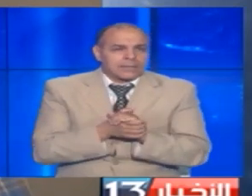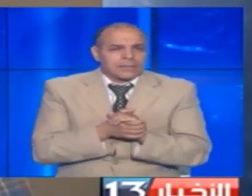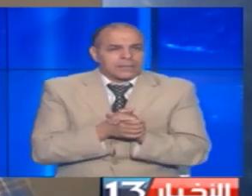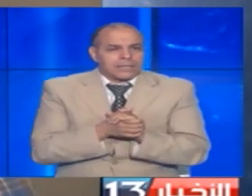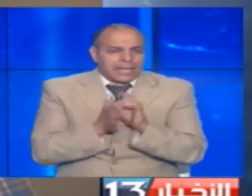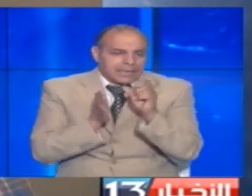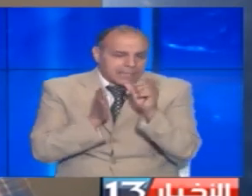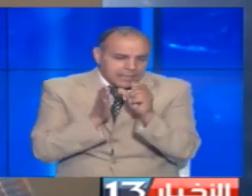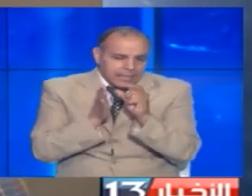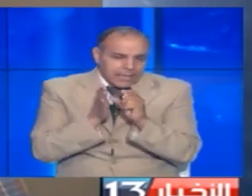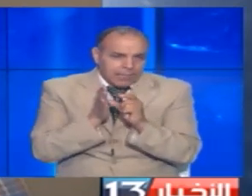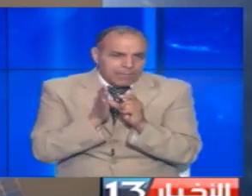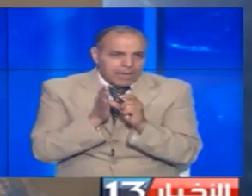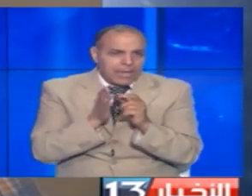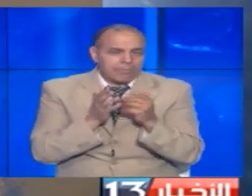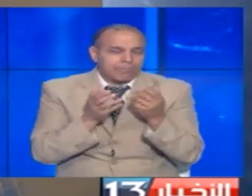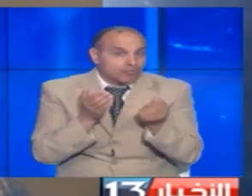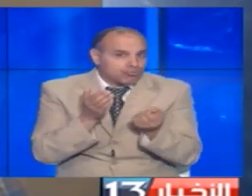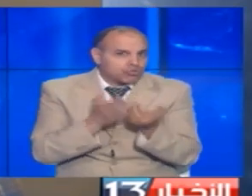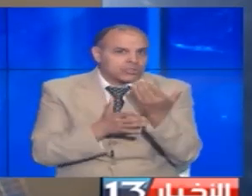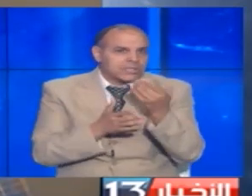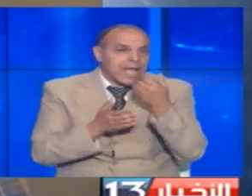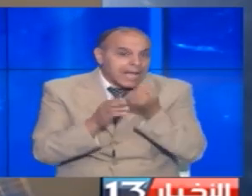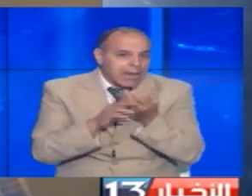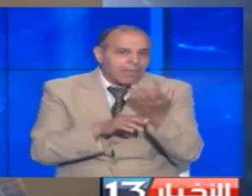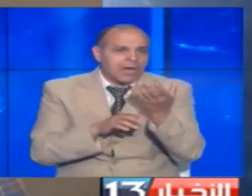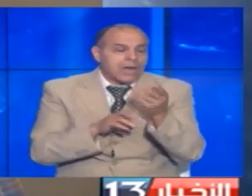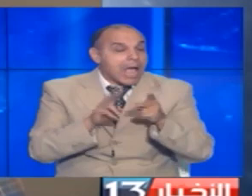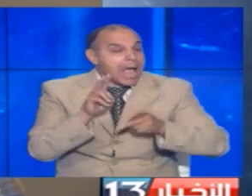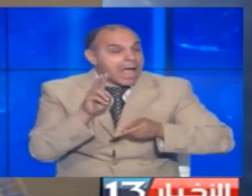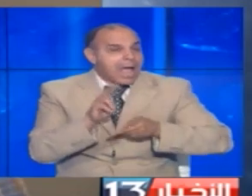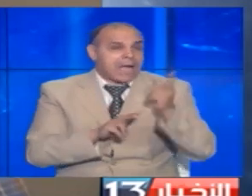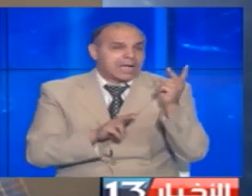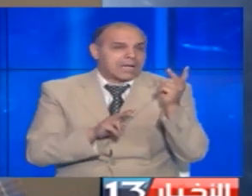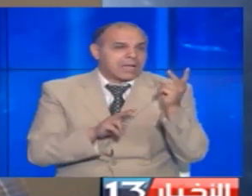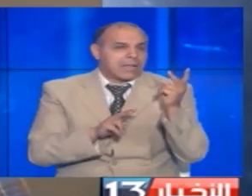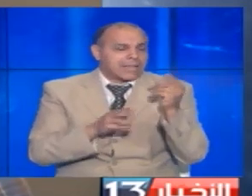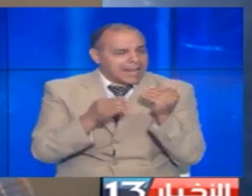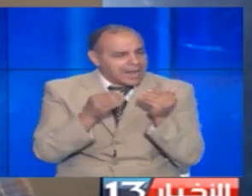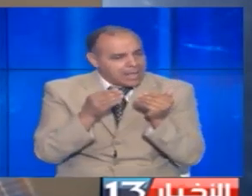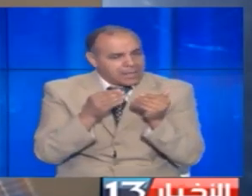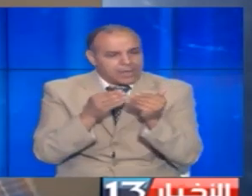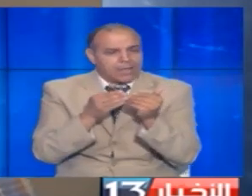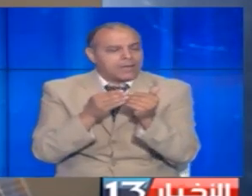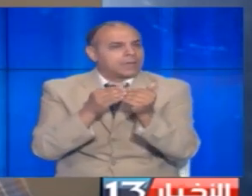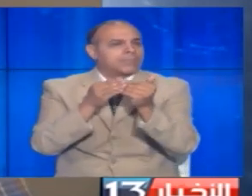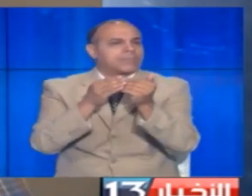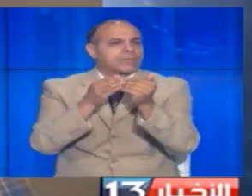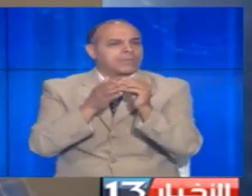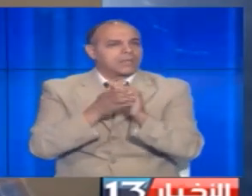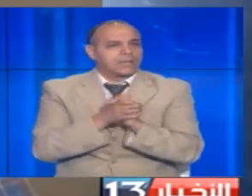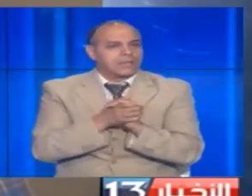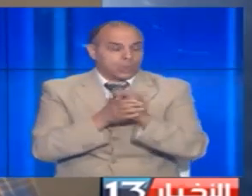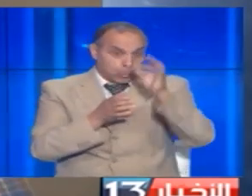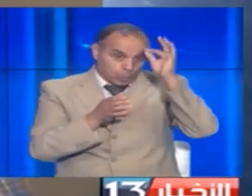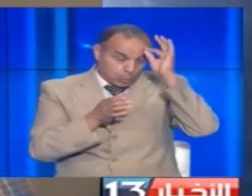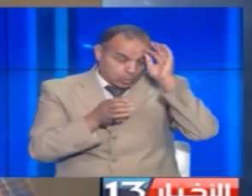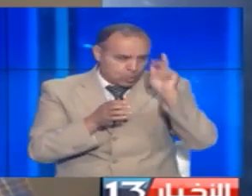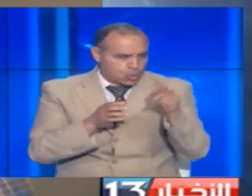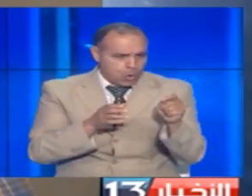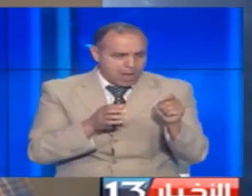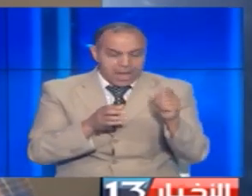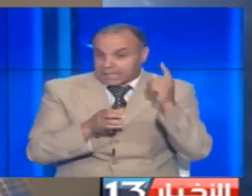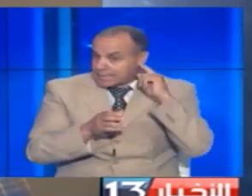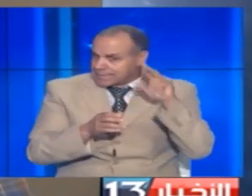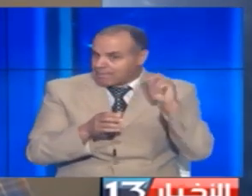من جريده ويكونوا اكثر اكثر قرب ال للتونسي العادل التونسي